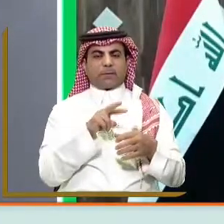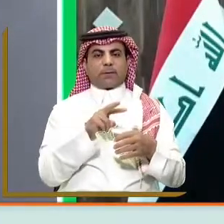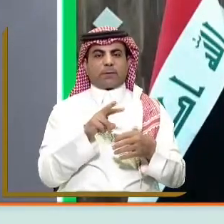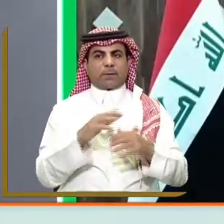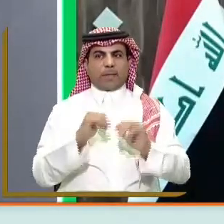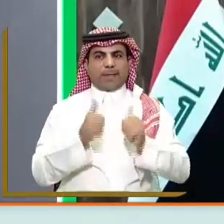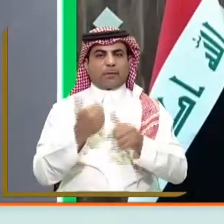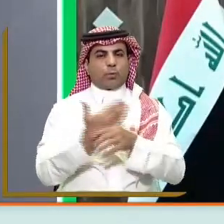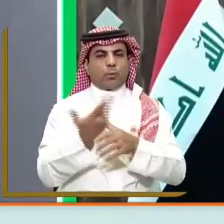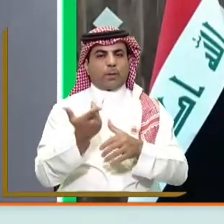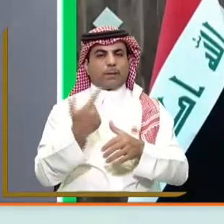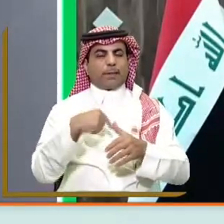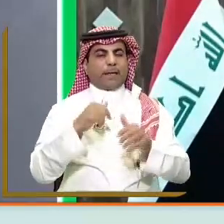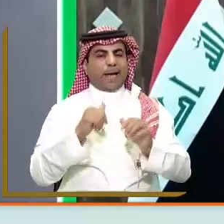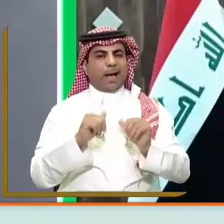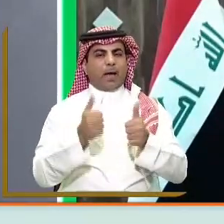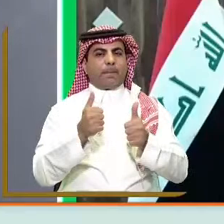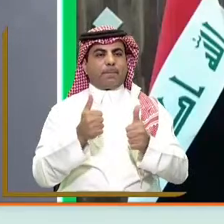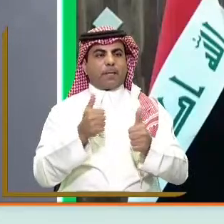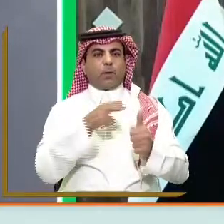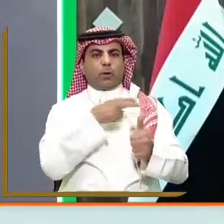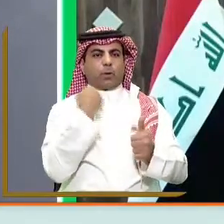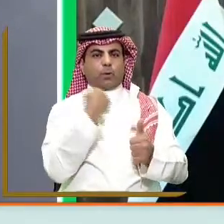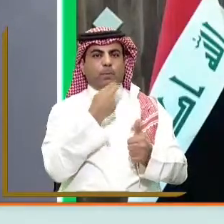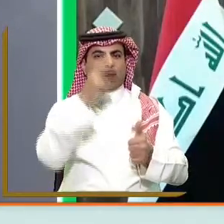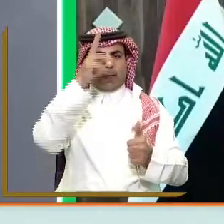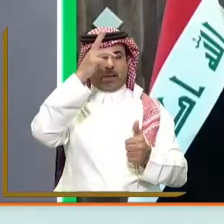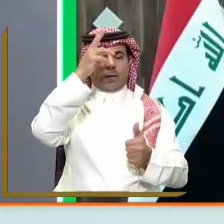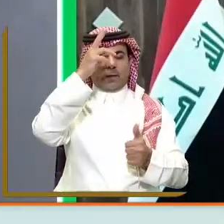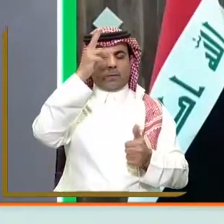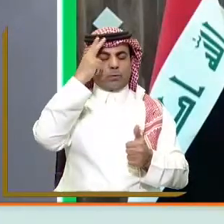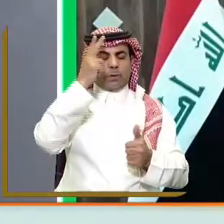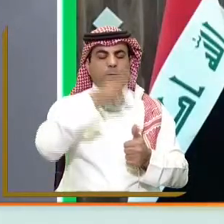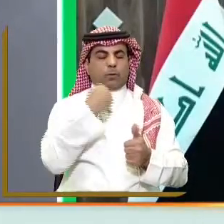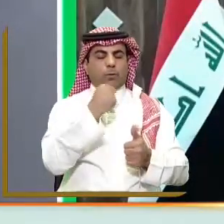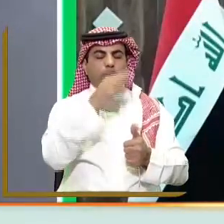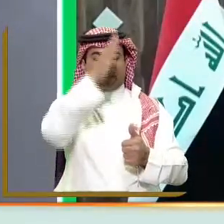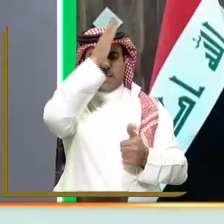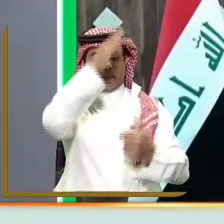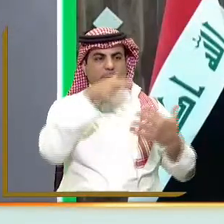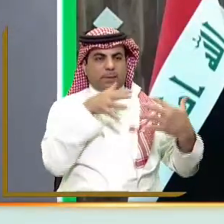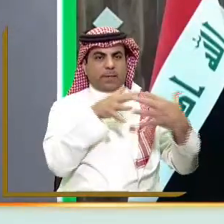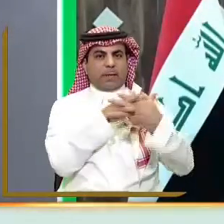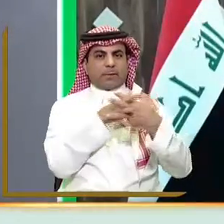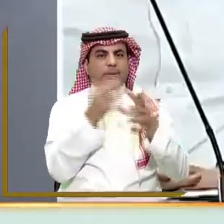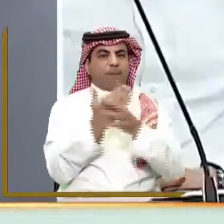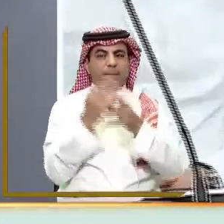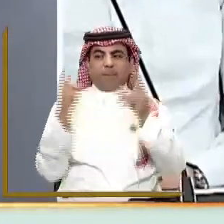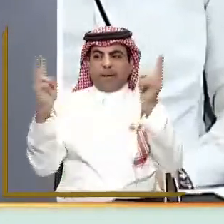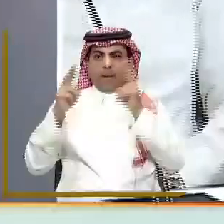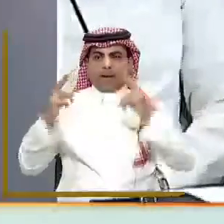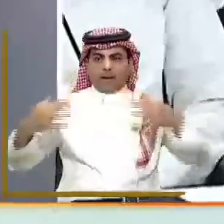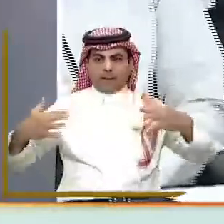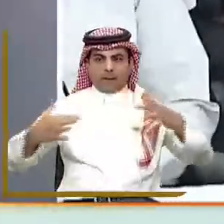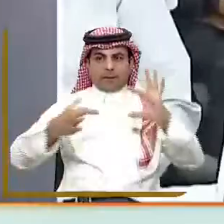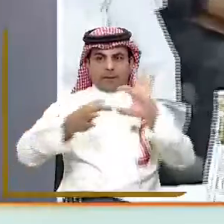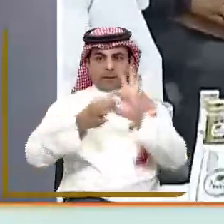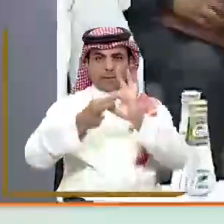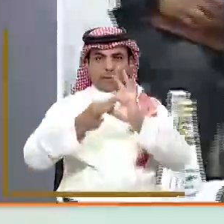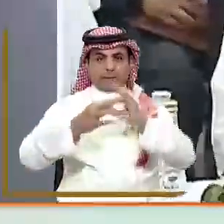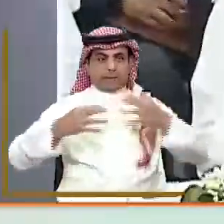قامت بها الجهات المعنية في البلدين وتوصلت إلى أن هناك فرص واعدة في مشروع الربط الكهربائي